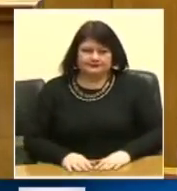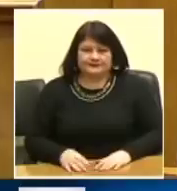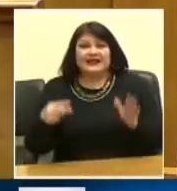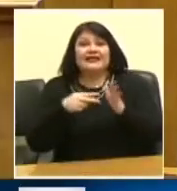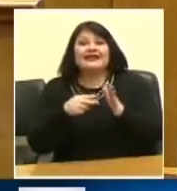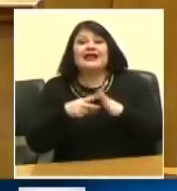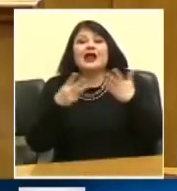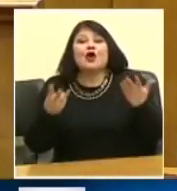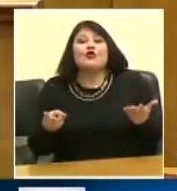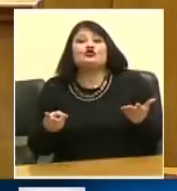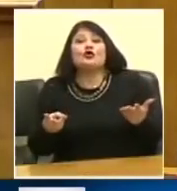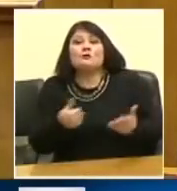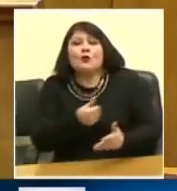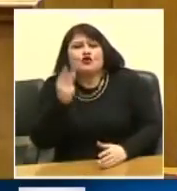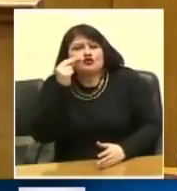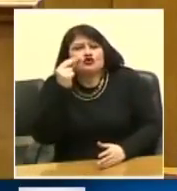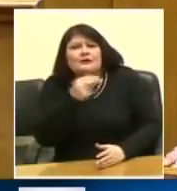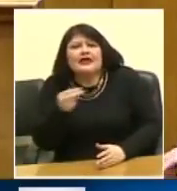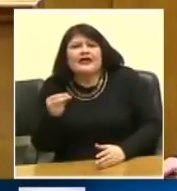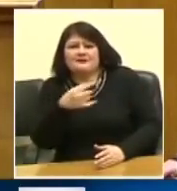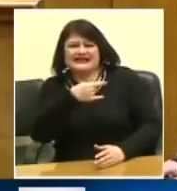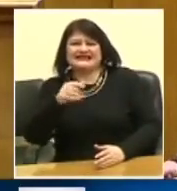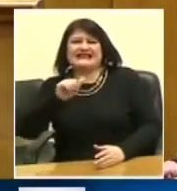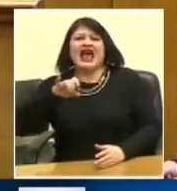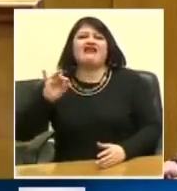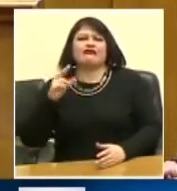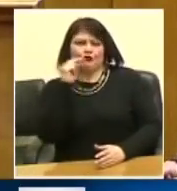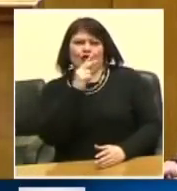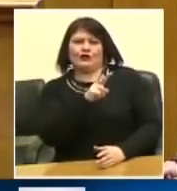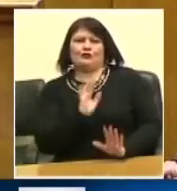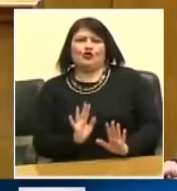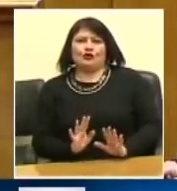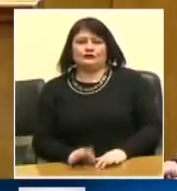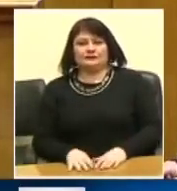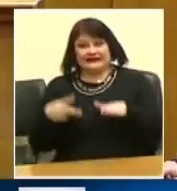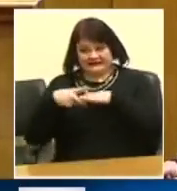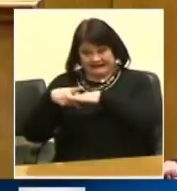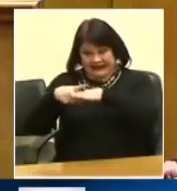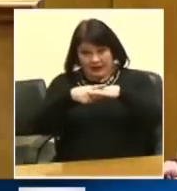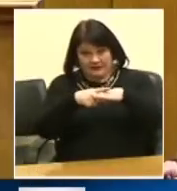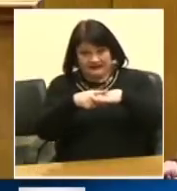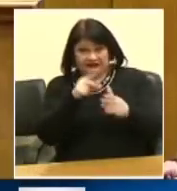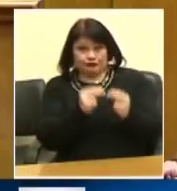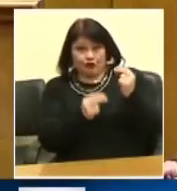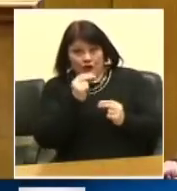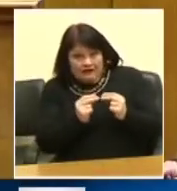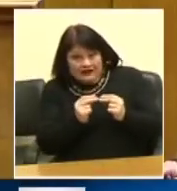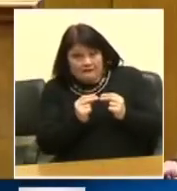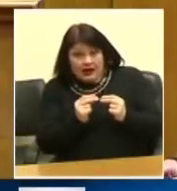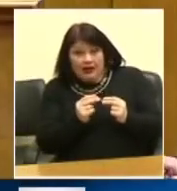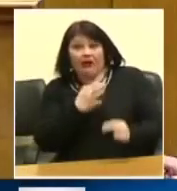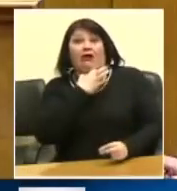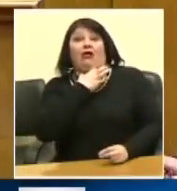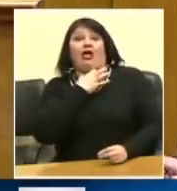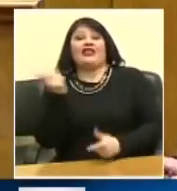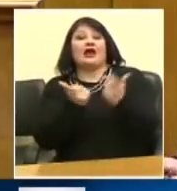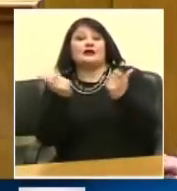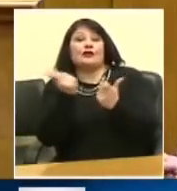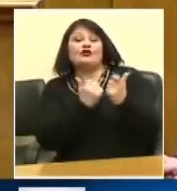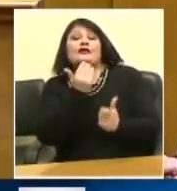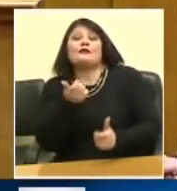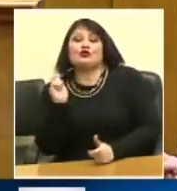2018 εκτός από το ΖΑΕΦ. Με τίποτα. Δεν υπήρχε πρόβλημα με τις τράπεζες και τα κόκκινα δάνεια το 2018. Τίποτα δεν